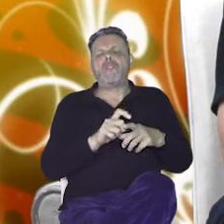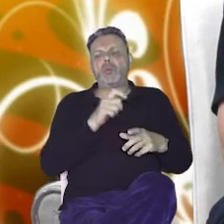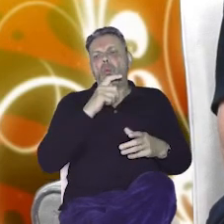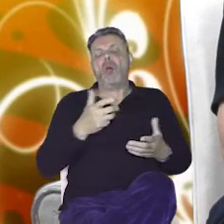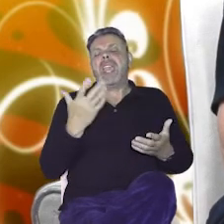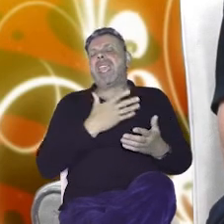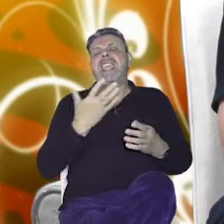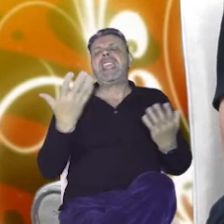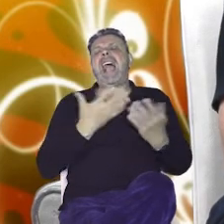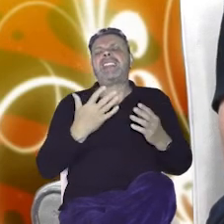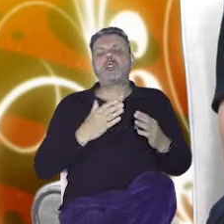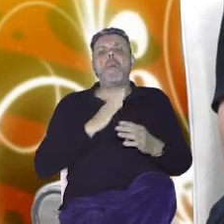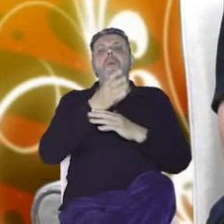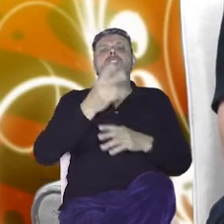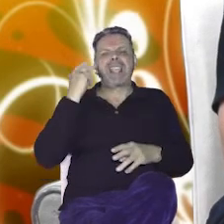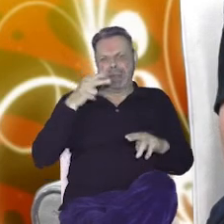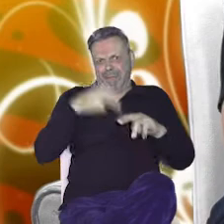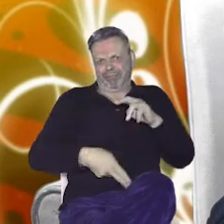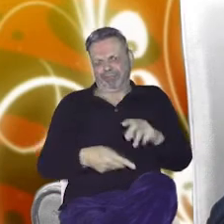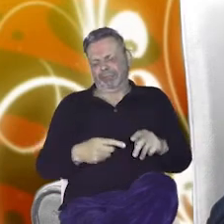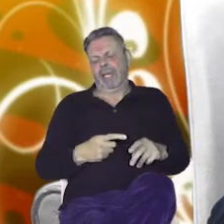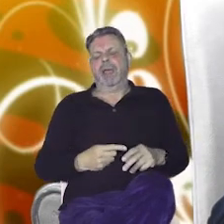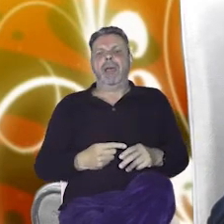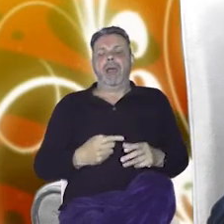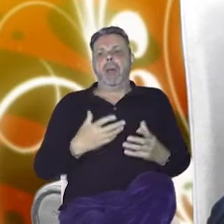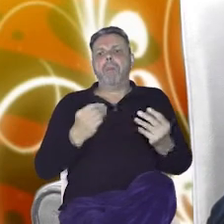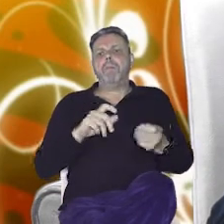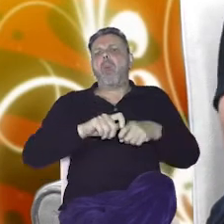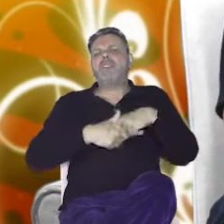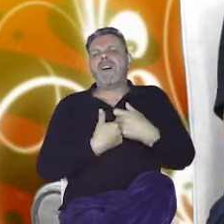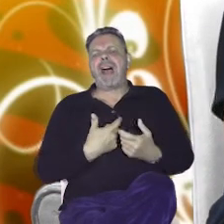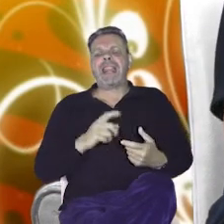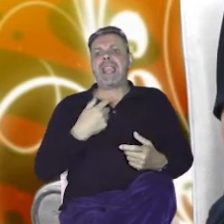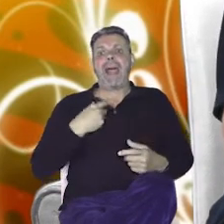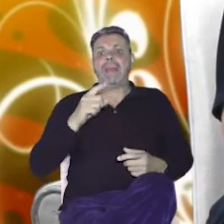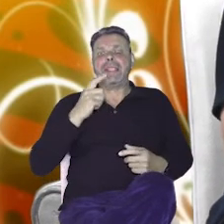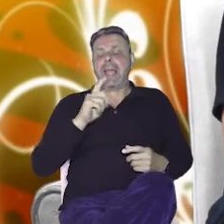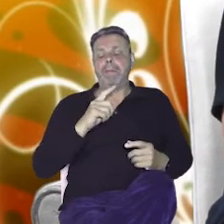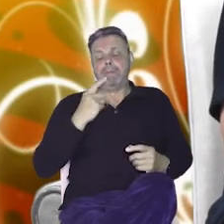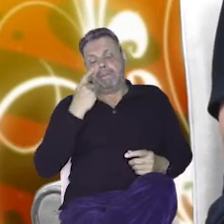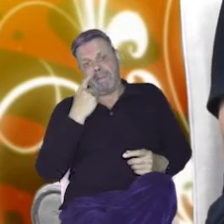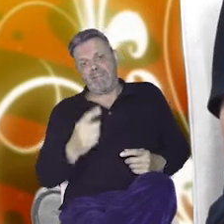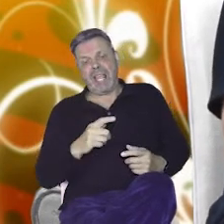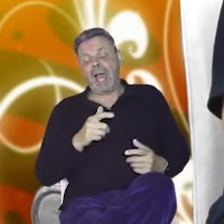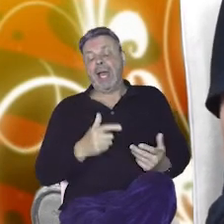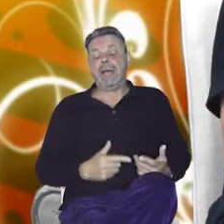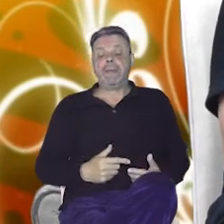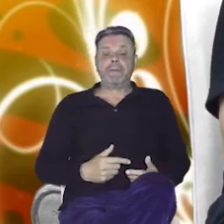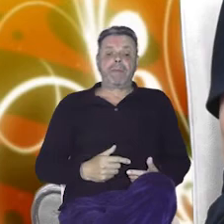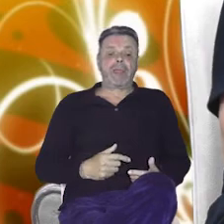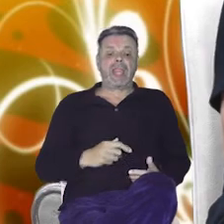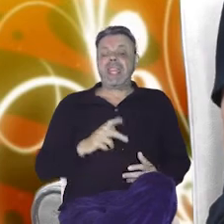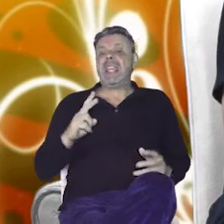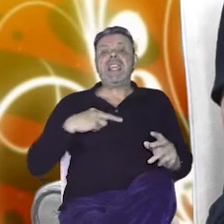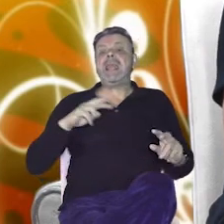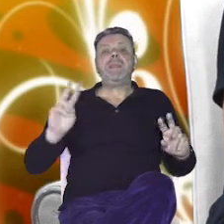posjete bile onemogućene, jer nekako puno toga nisam imala u vidu i nisam mogla imati u vidu i nisam mogla